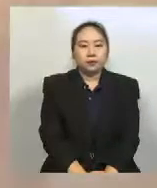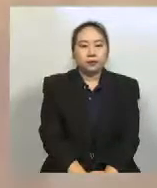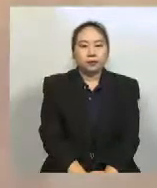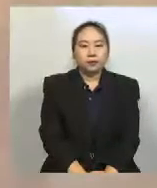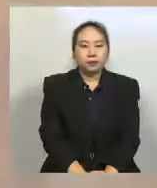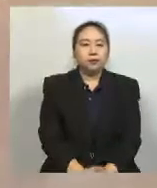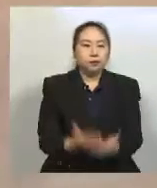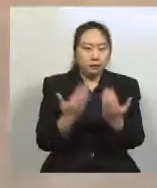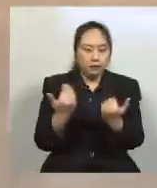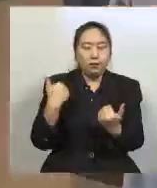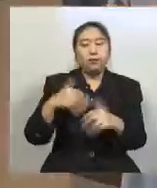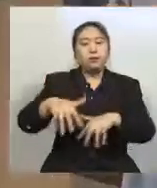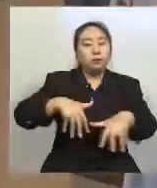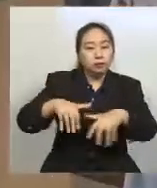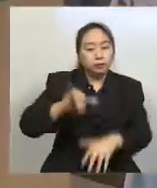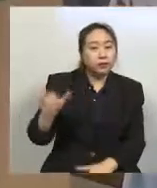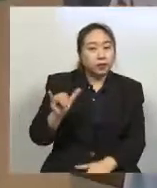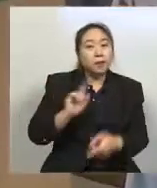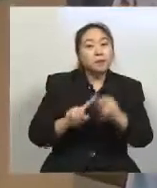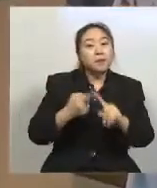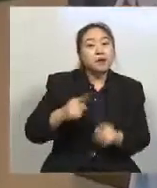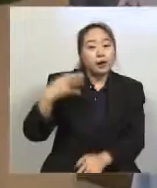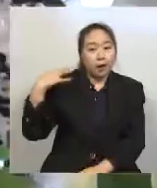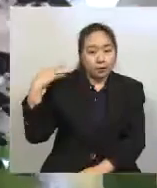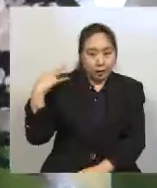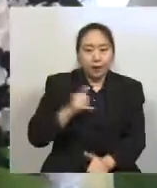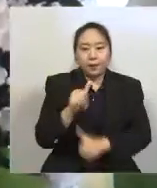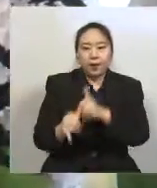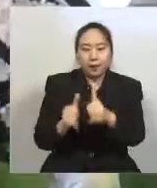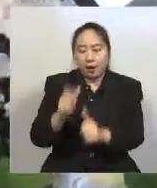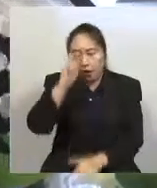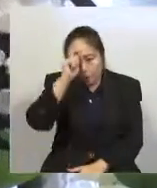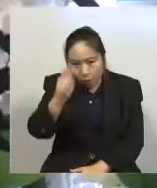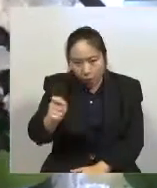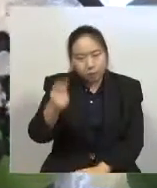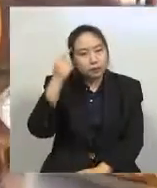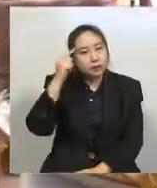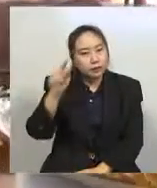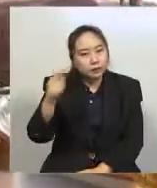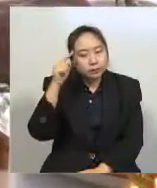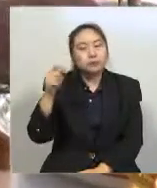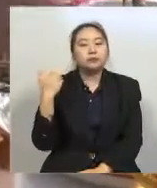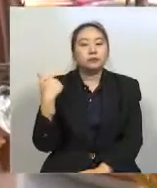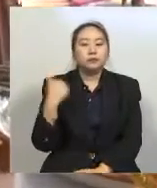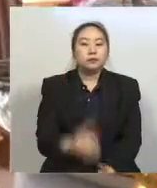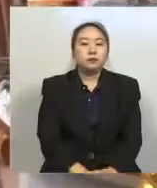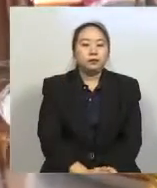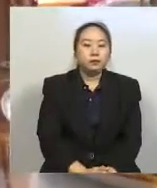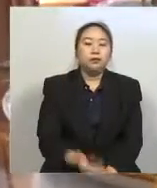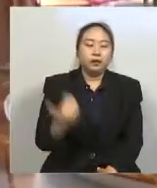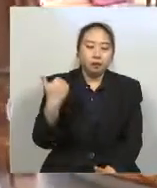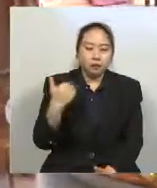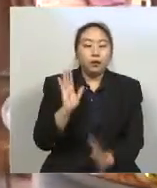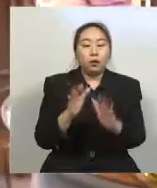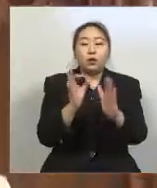ๆทางนี้ก็มีญาติชาวบ้านและก็เพื่อนอาสากู้ภัยต่างเดินทางมาเคารพศพและแสดงความอาลัยอย่างต่อเนื่องครับรวมถึงมีชาวโ